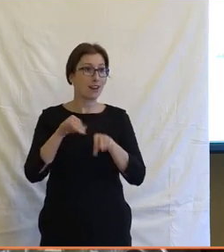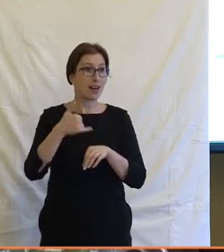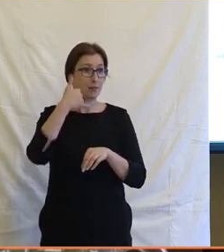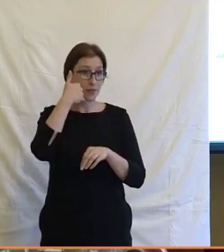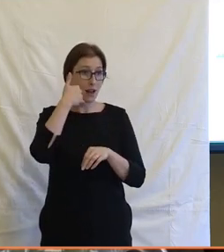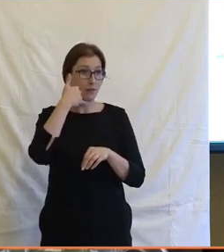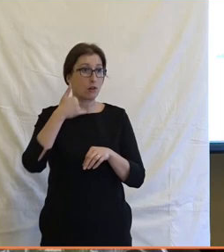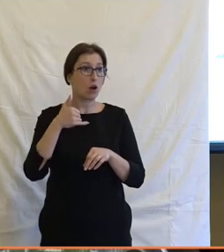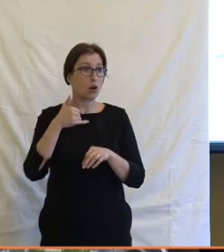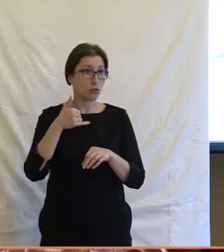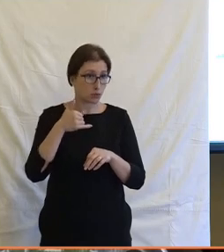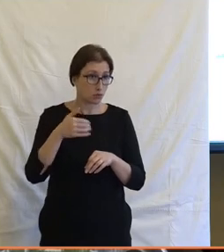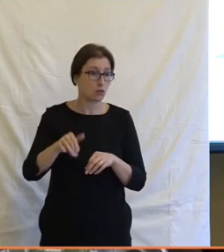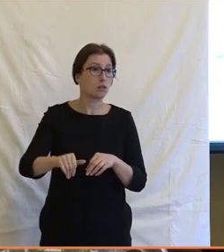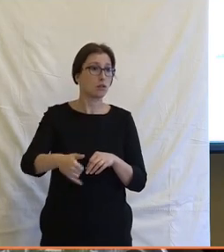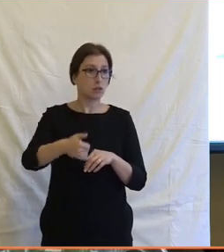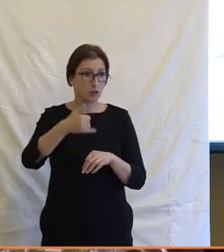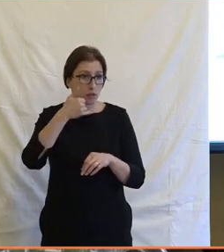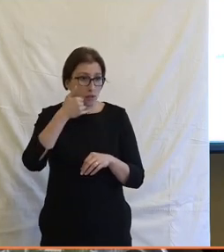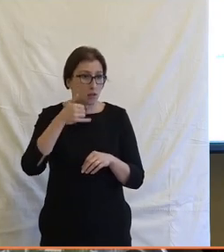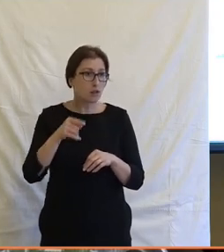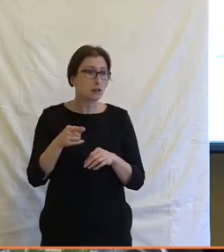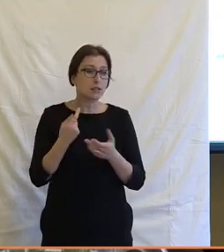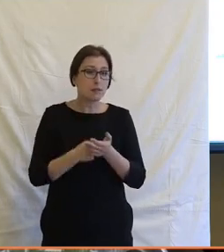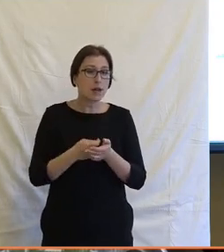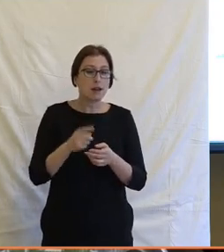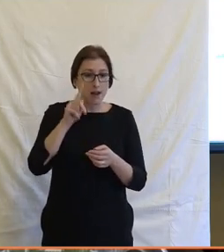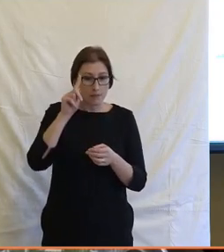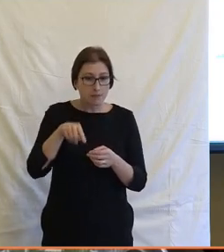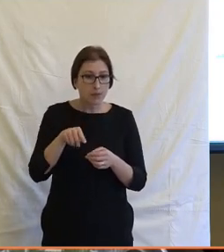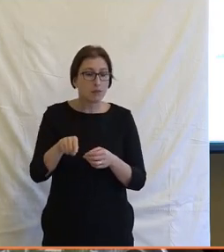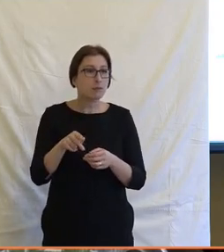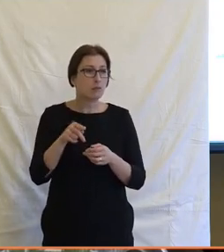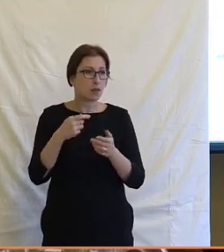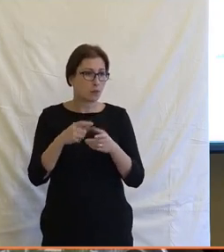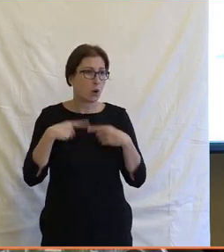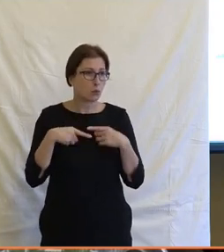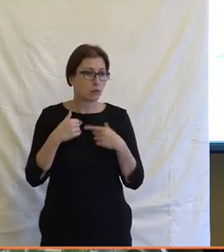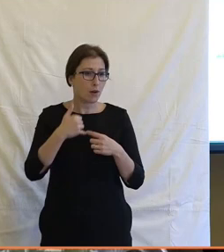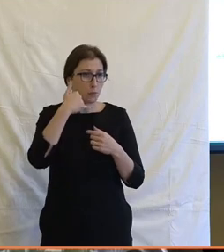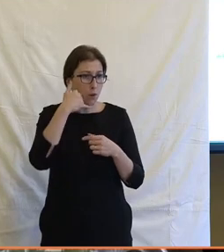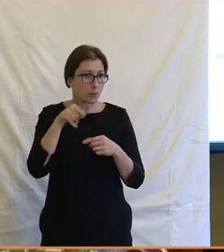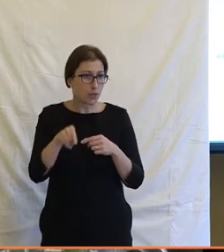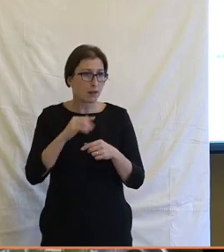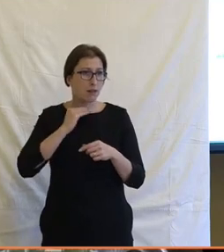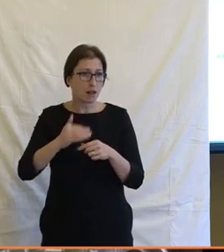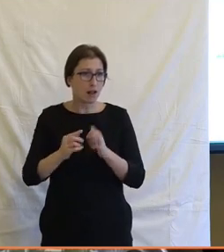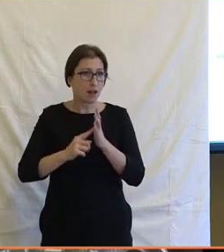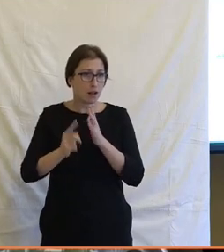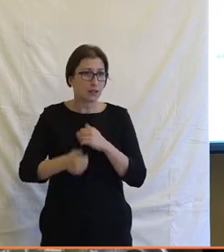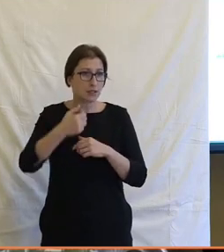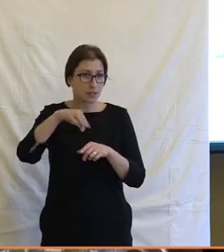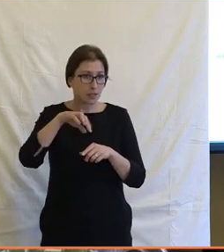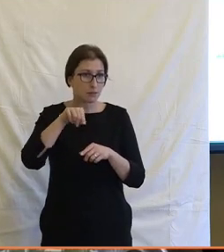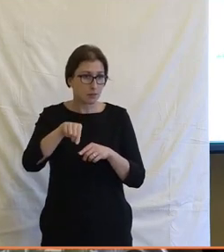telefon, doufám, že to bylo nic proti ničemu, že vlastně řeknu, že používám iPhone jenom z toho důvodu, že vlastně je to jediný telefon, který já